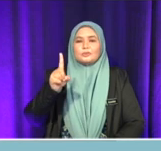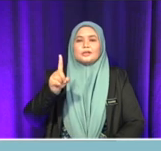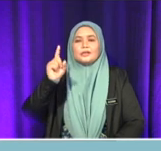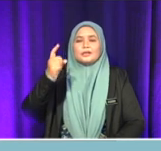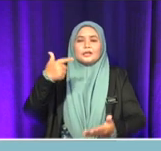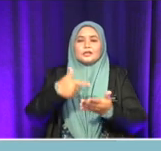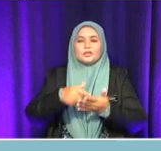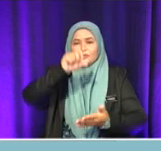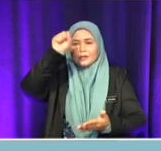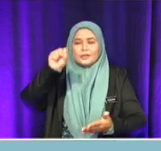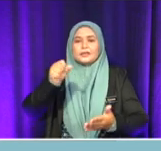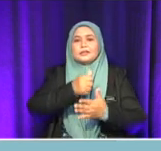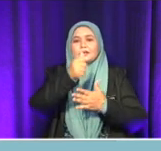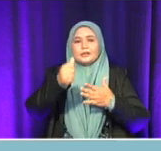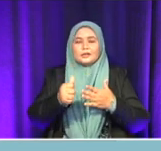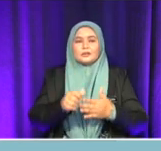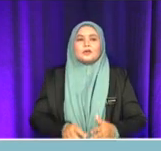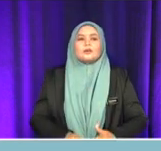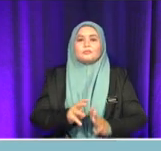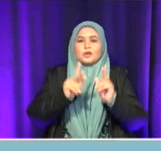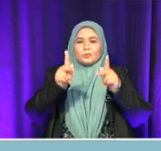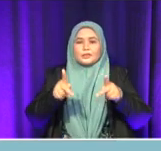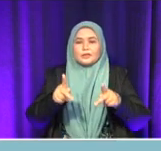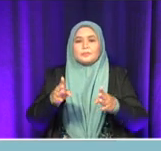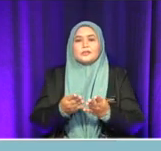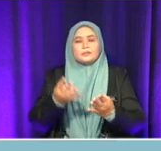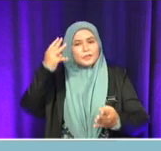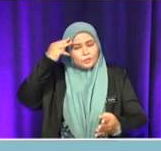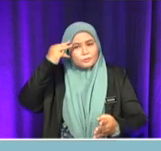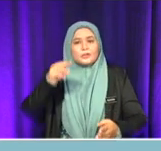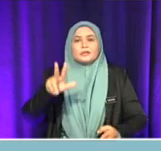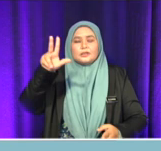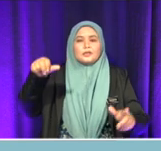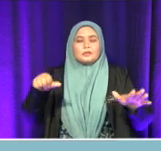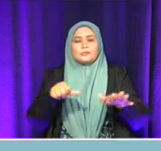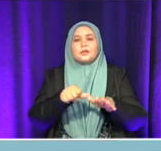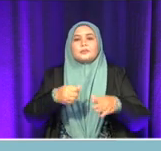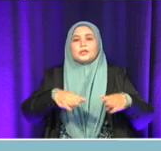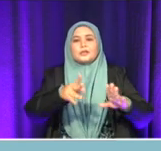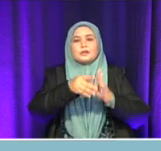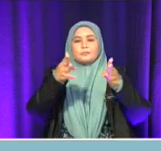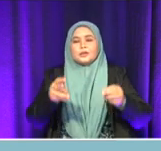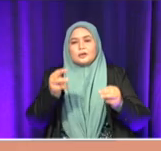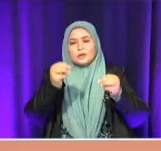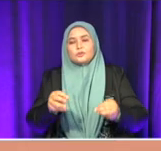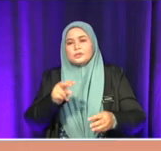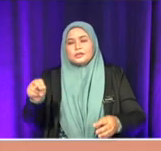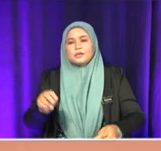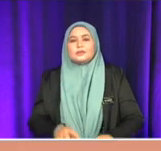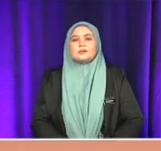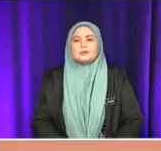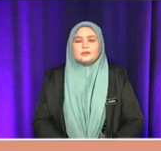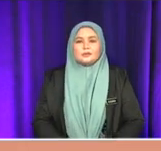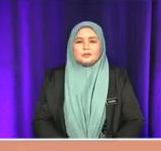adalah contoh jawabannya menguasai bahasa Melayu menguasai tiga aspek bidang kemanusiaan seperti yang mesti jawab dalam